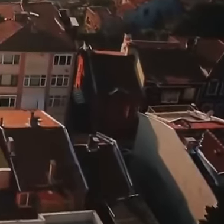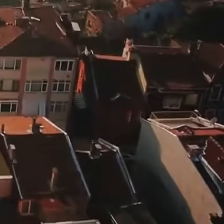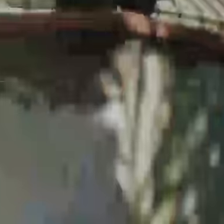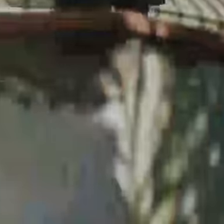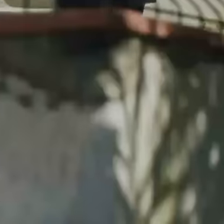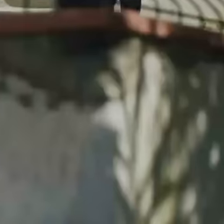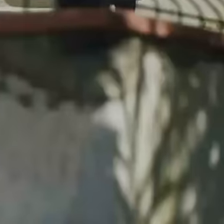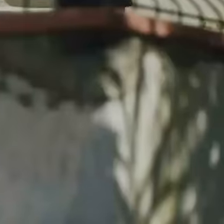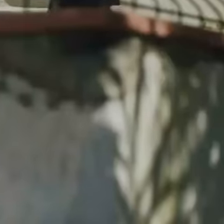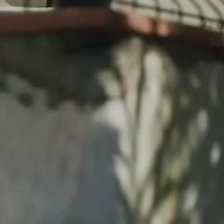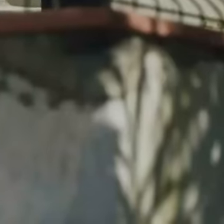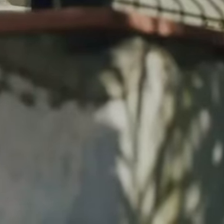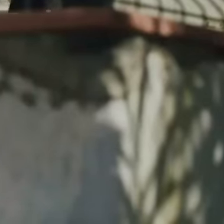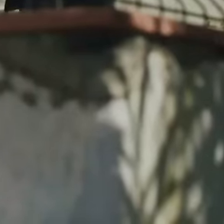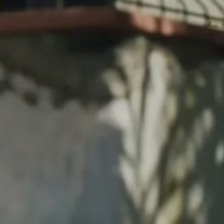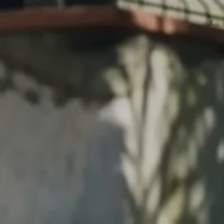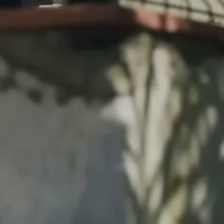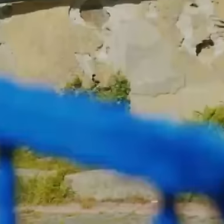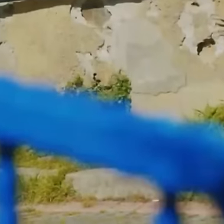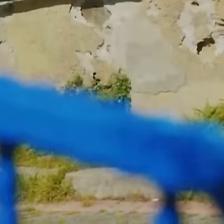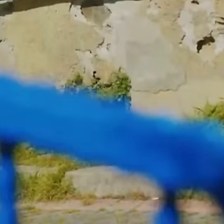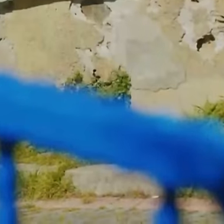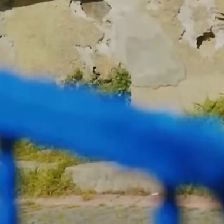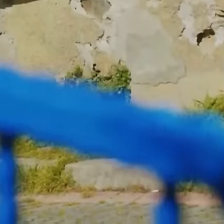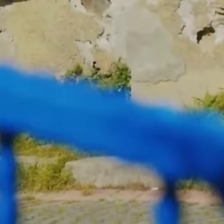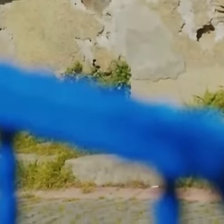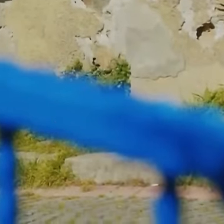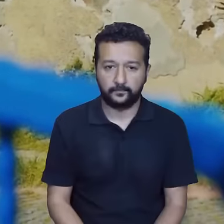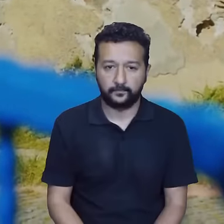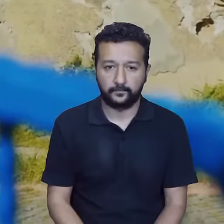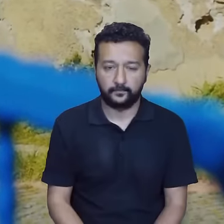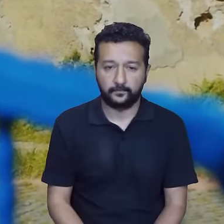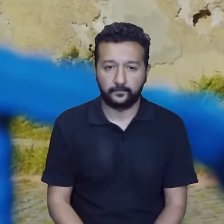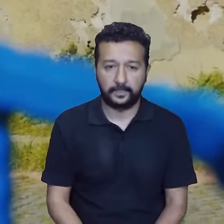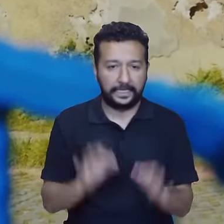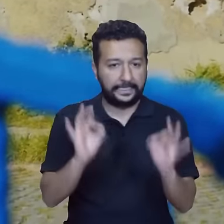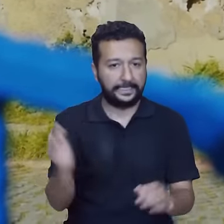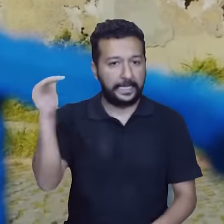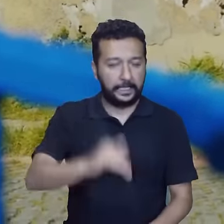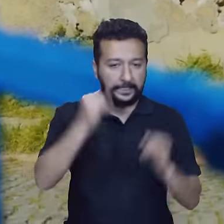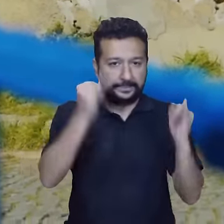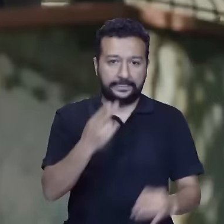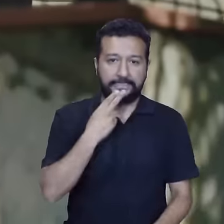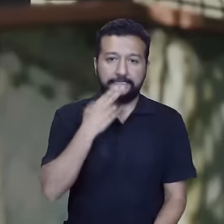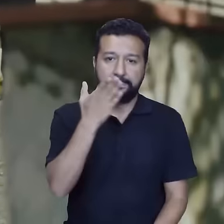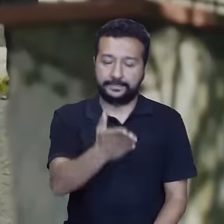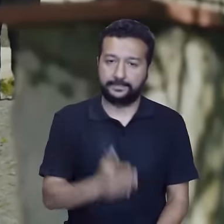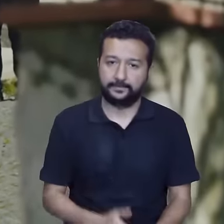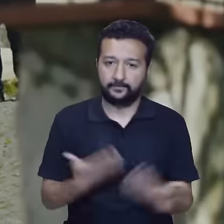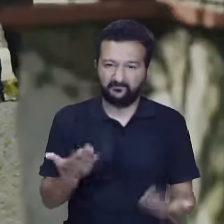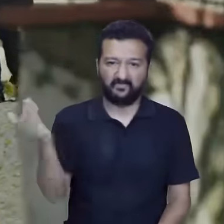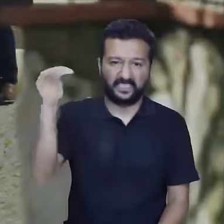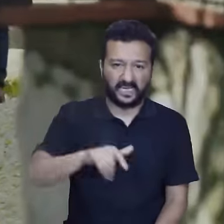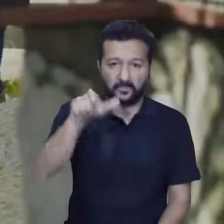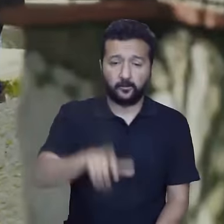Mahalleye kuş bakışı. Münir elleri cebinde. Rampa aşağı yürüyor. Adile köşeyi döndü. Yine geliyor illet kadın.